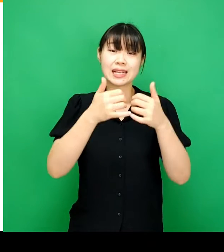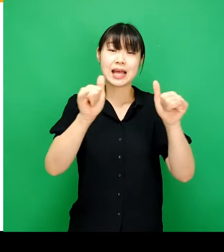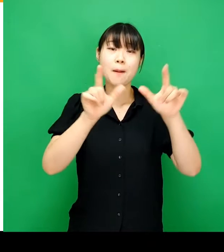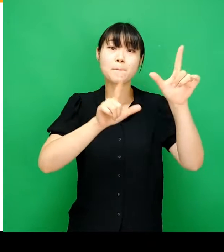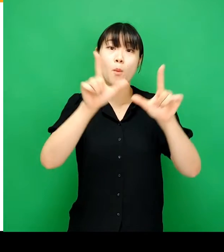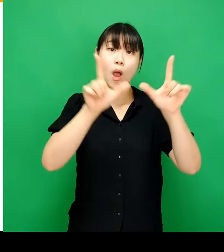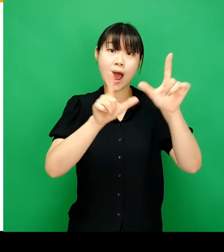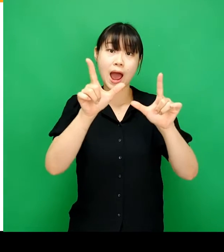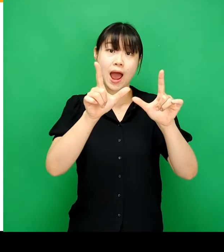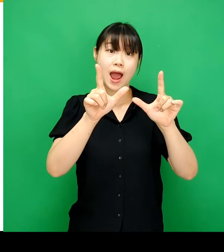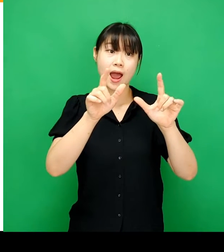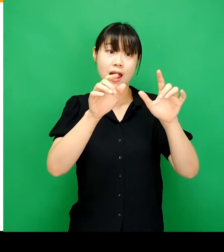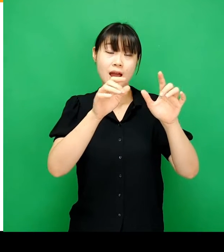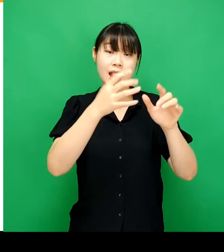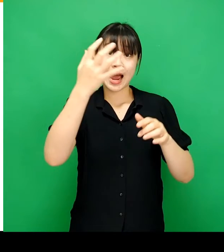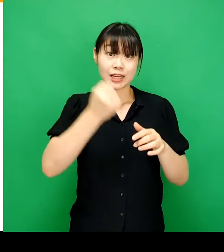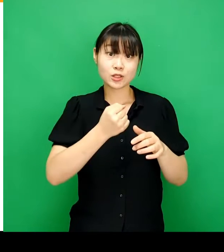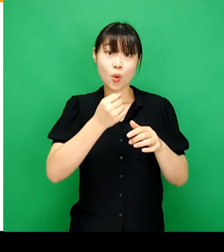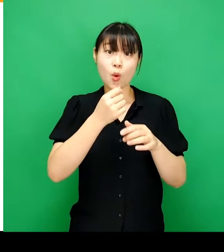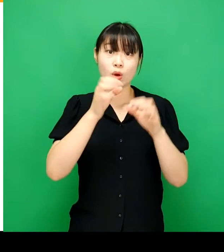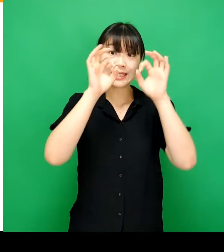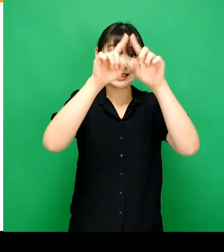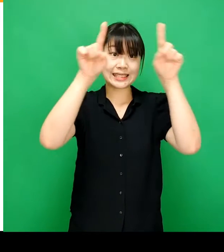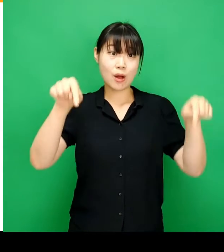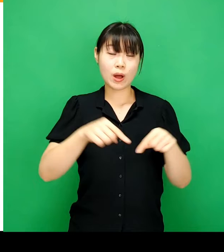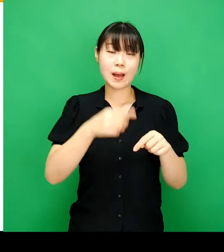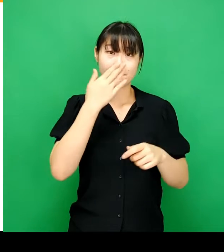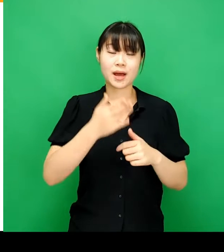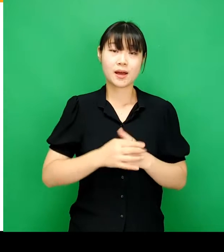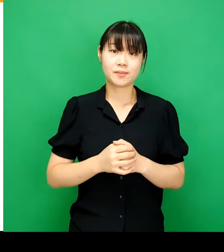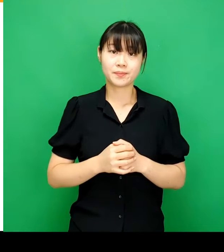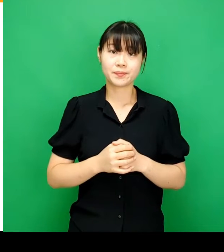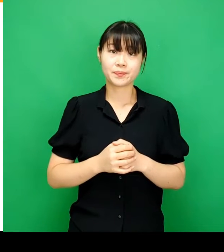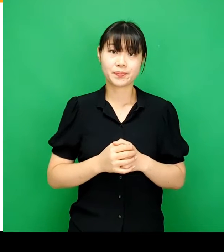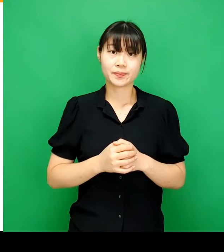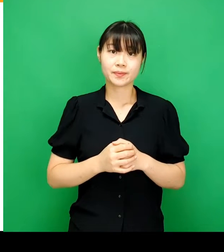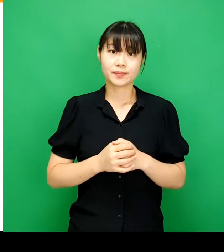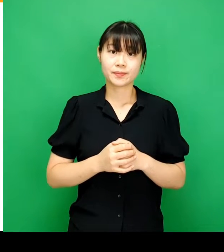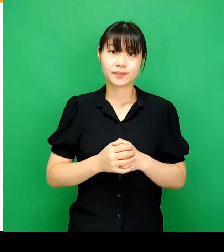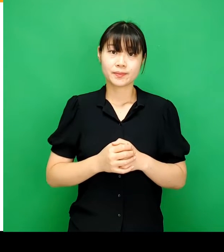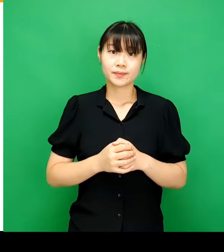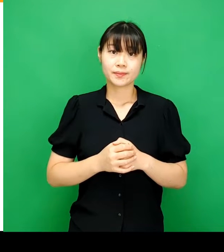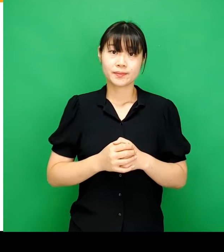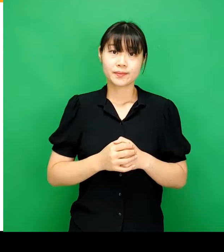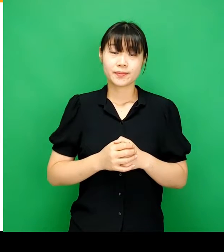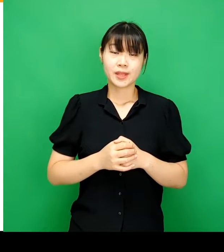데이터라면 이렇게 사람 모양 픽토그램을 활용해서 시각화할 수 있습니다.